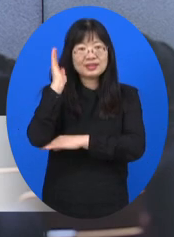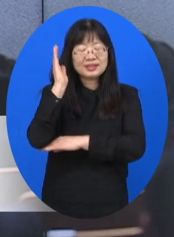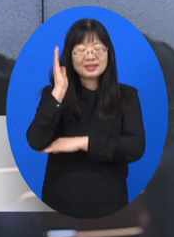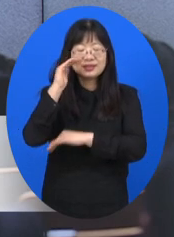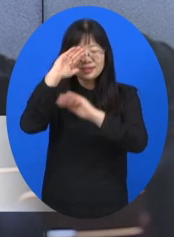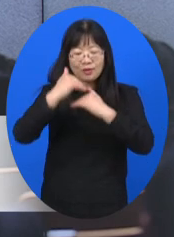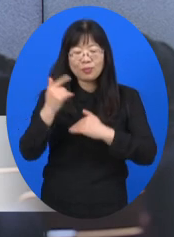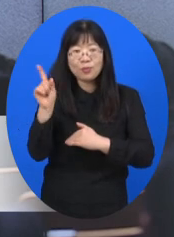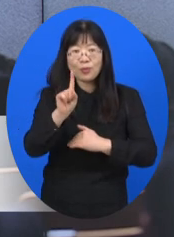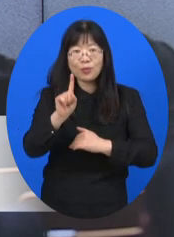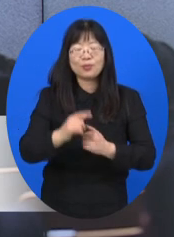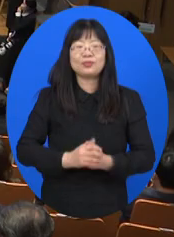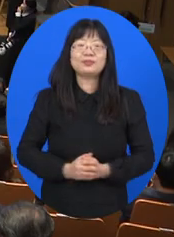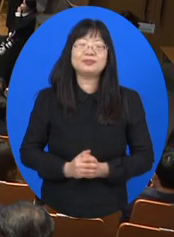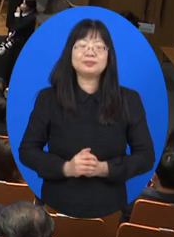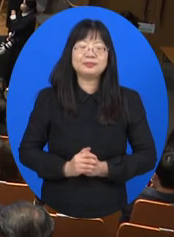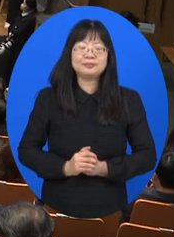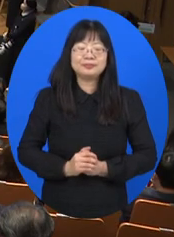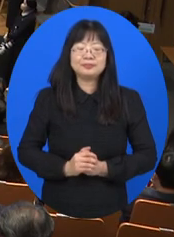직접 보시죠.